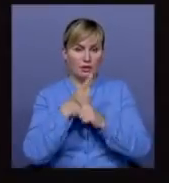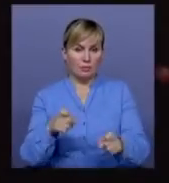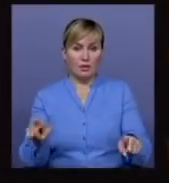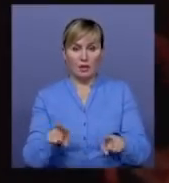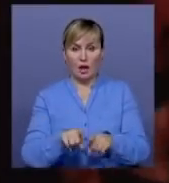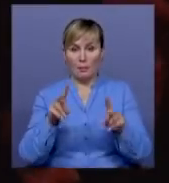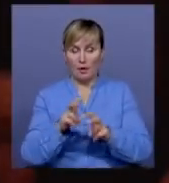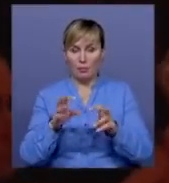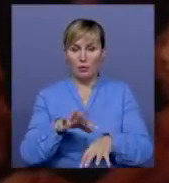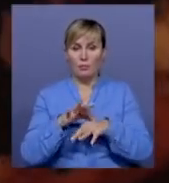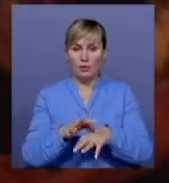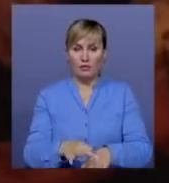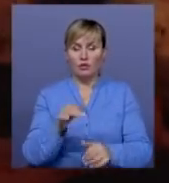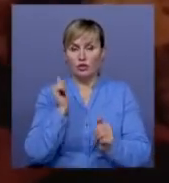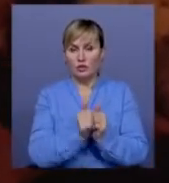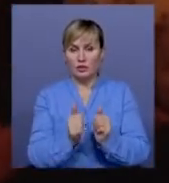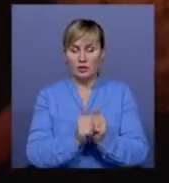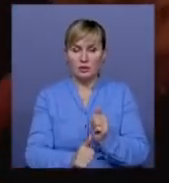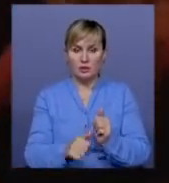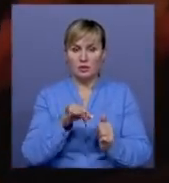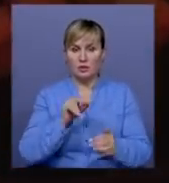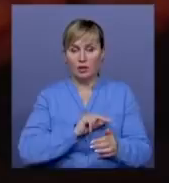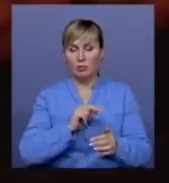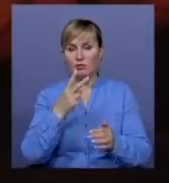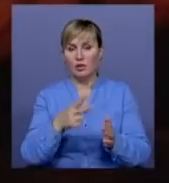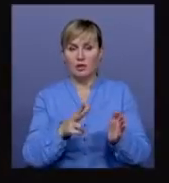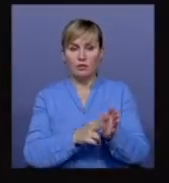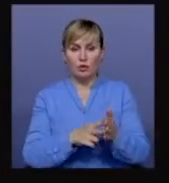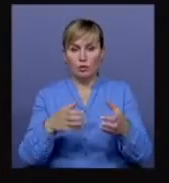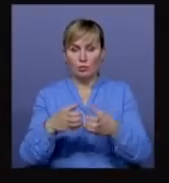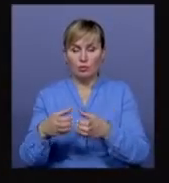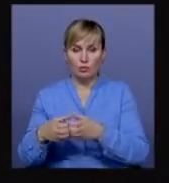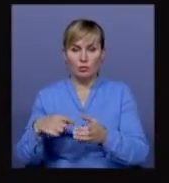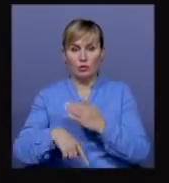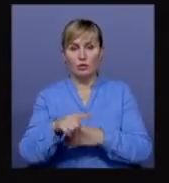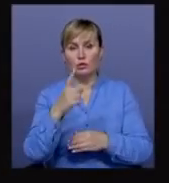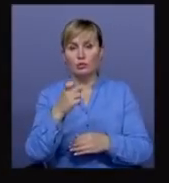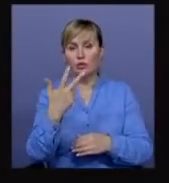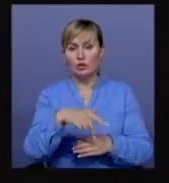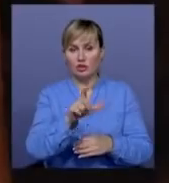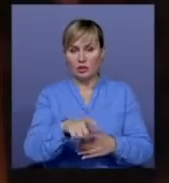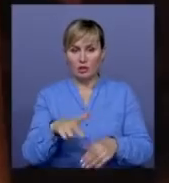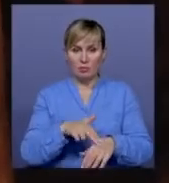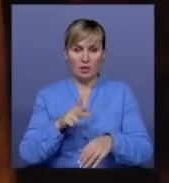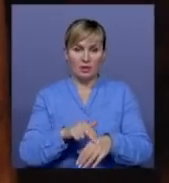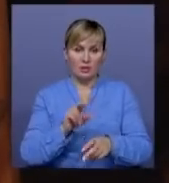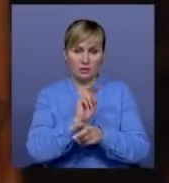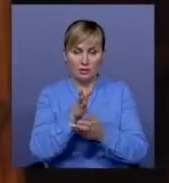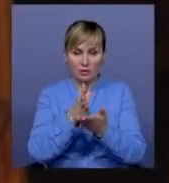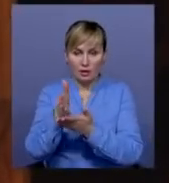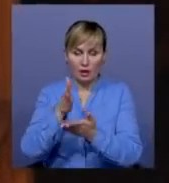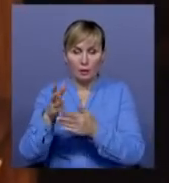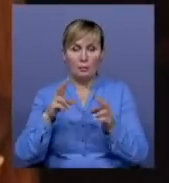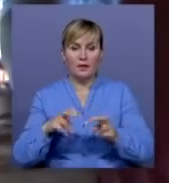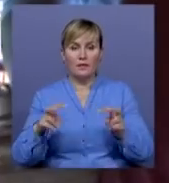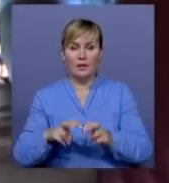подобные проверки будут проводиться часто. В рейдах задействовано 28 мобильных групп в составе 133 сотрудников полиции. Рамина